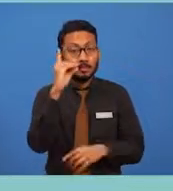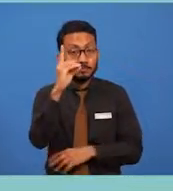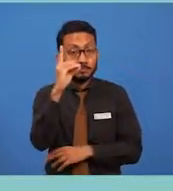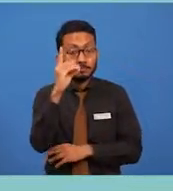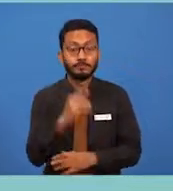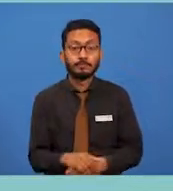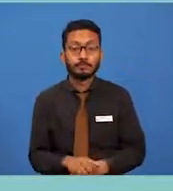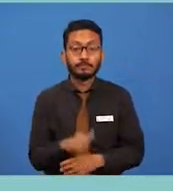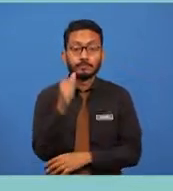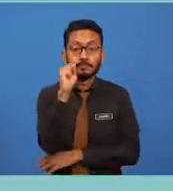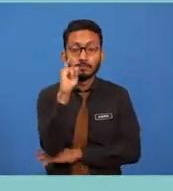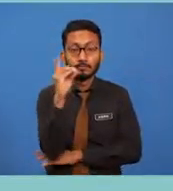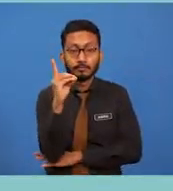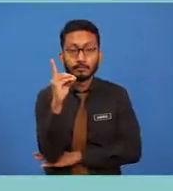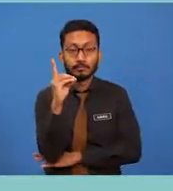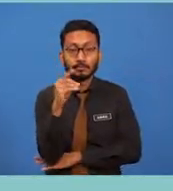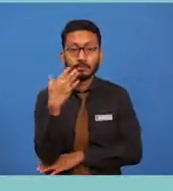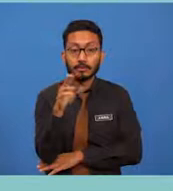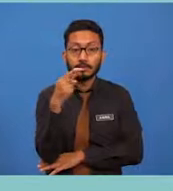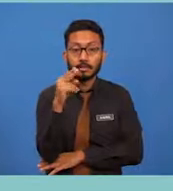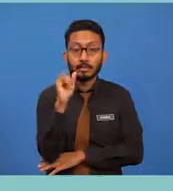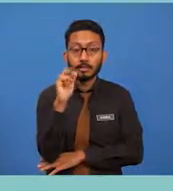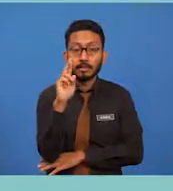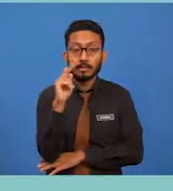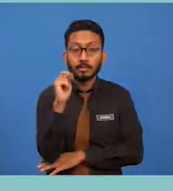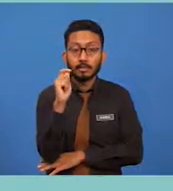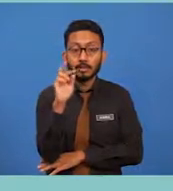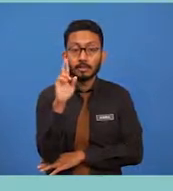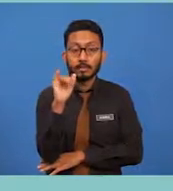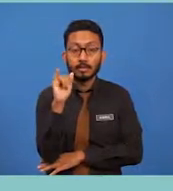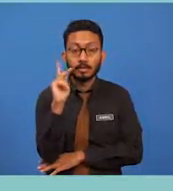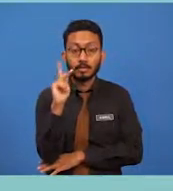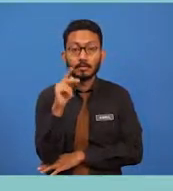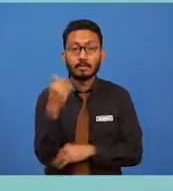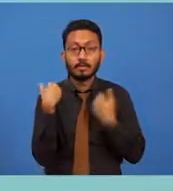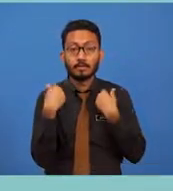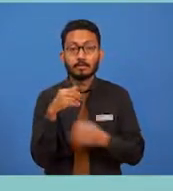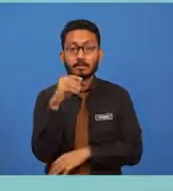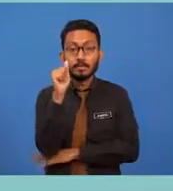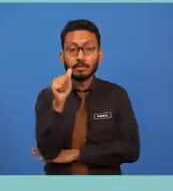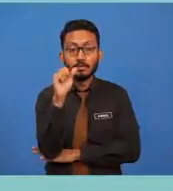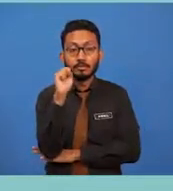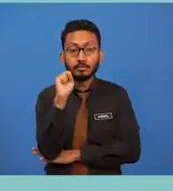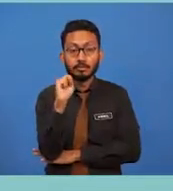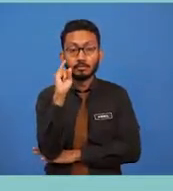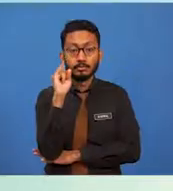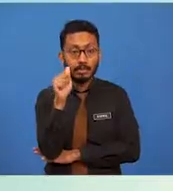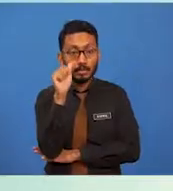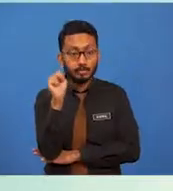Asid nitrik adalah asid monoprotik, manakala asid sulfurik adalah asid diprotik.